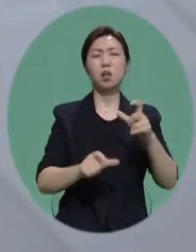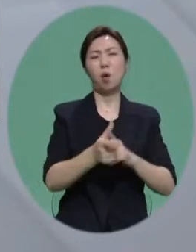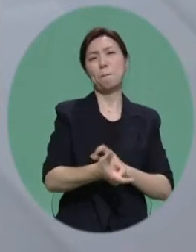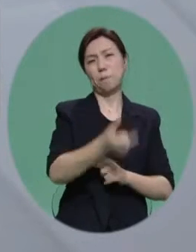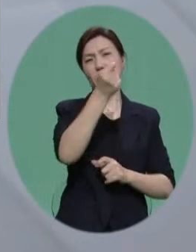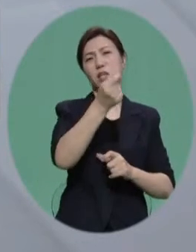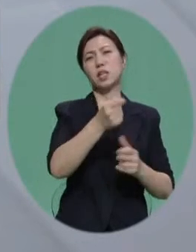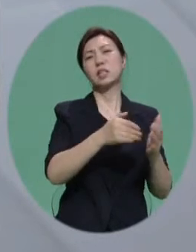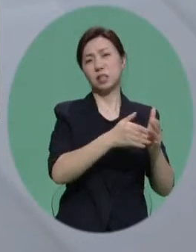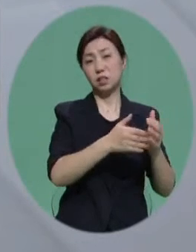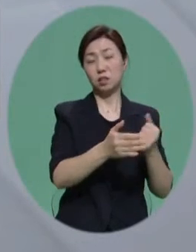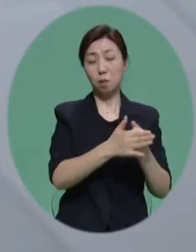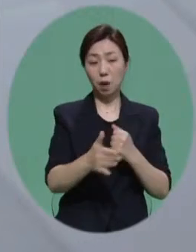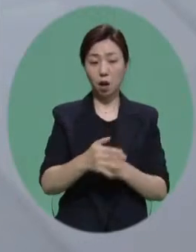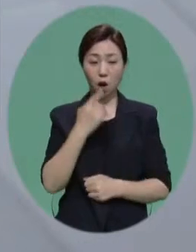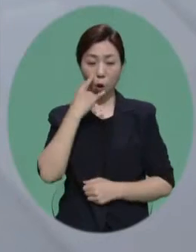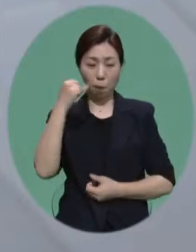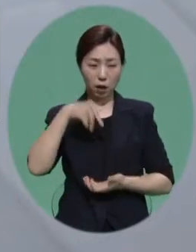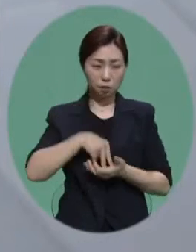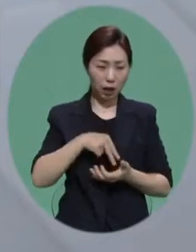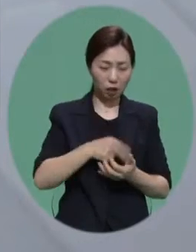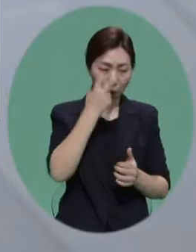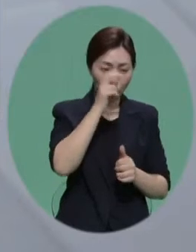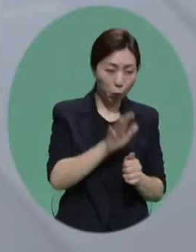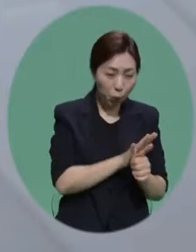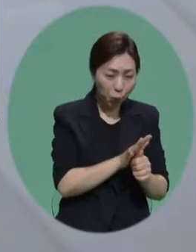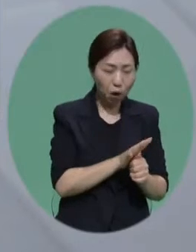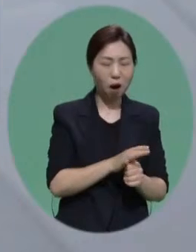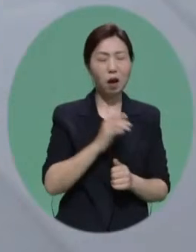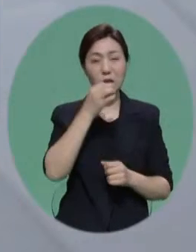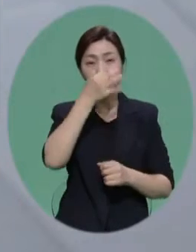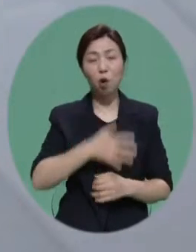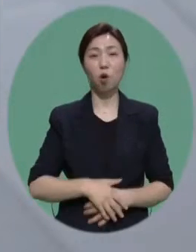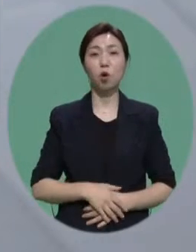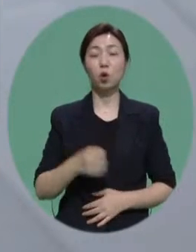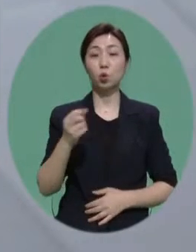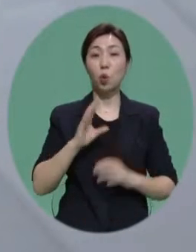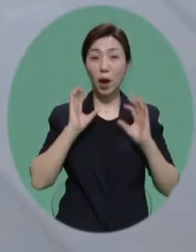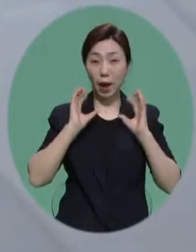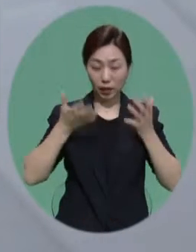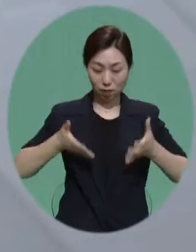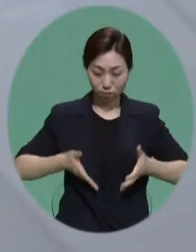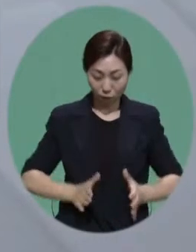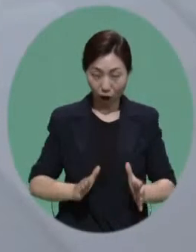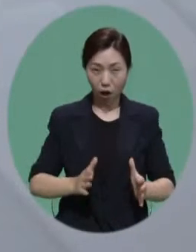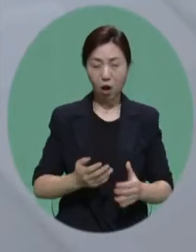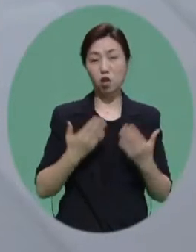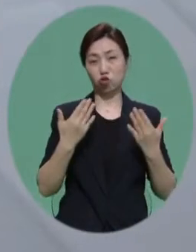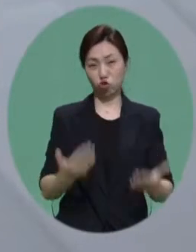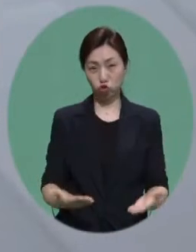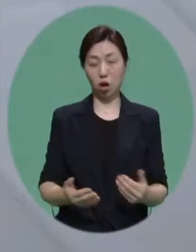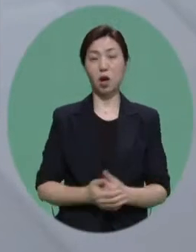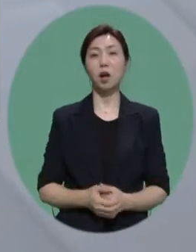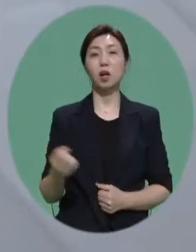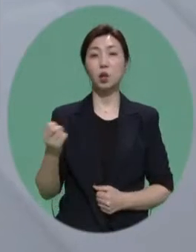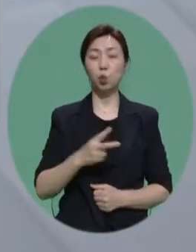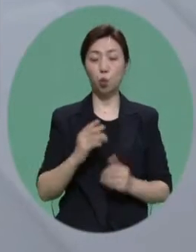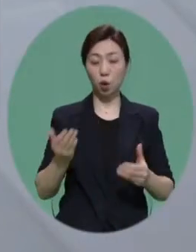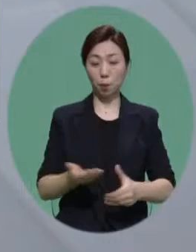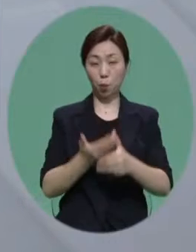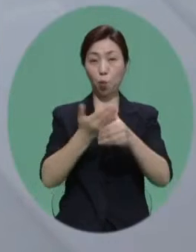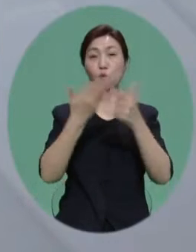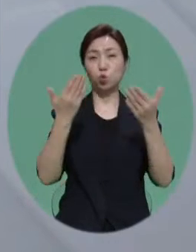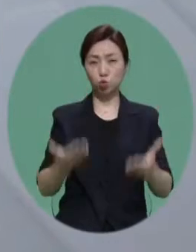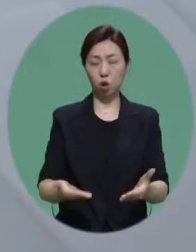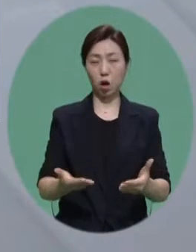열어 주자 그리고 육아휴직 출산휴가 이 모든 아빠 한마디에 다 쓰게 해 주자 이런적 정책